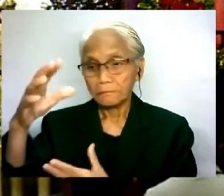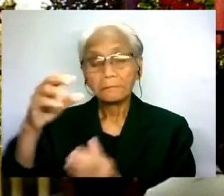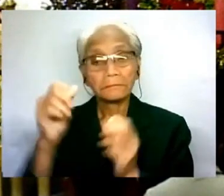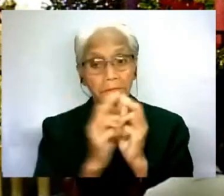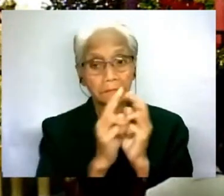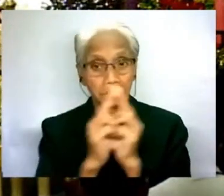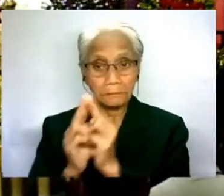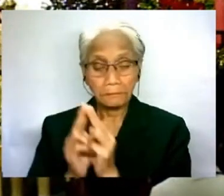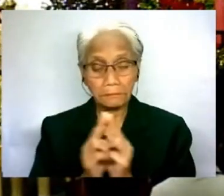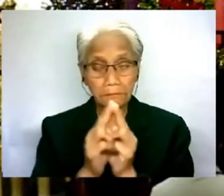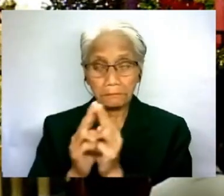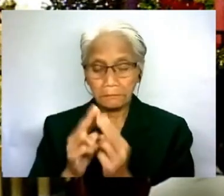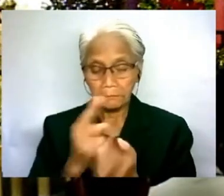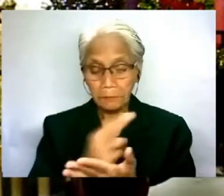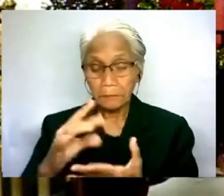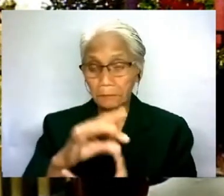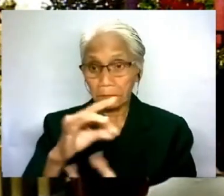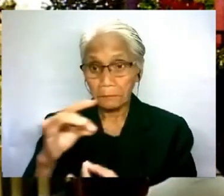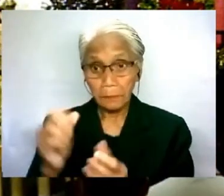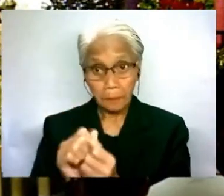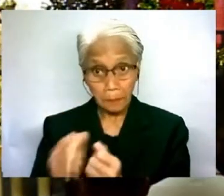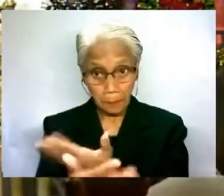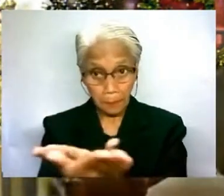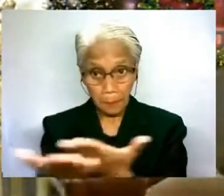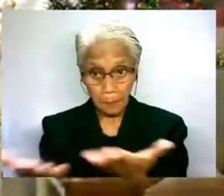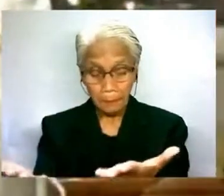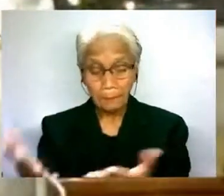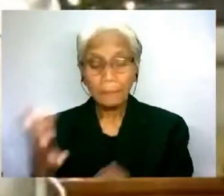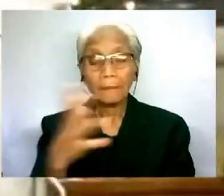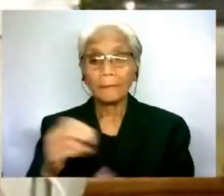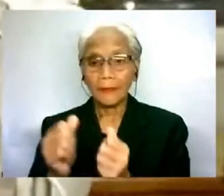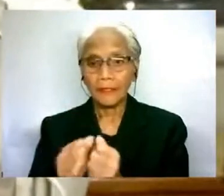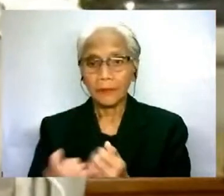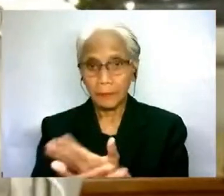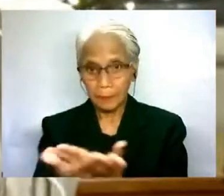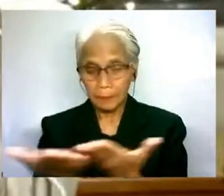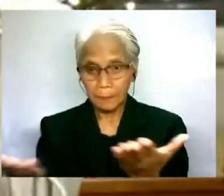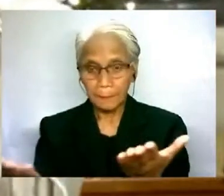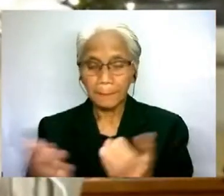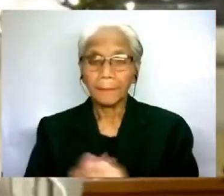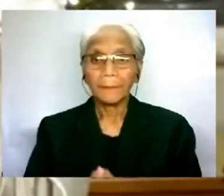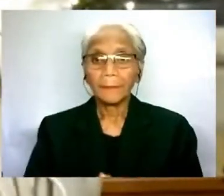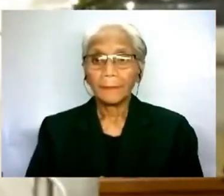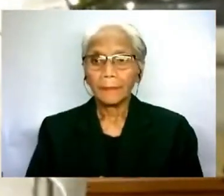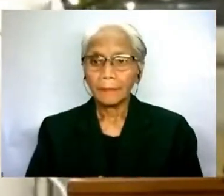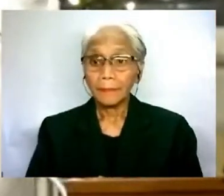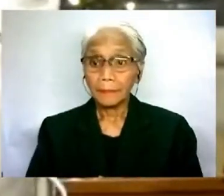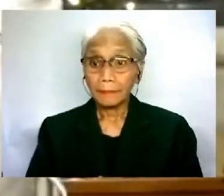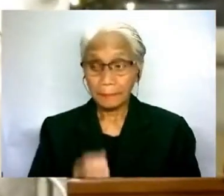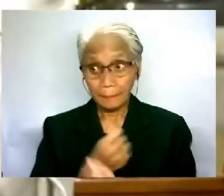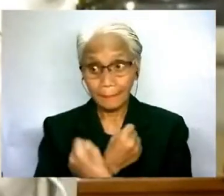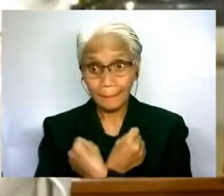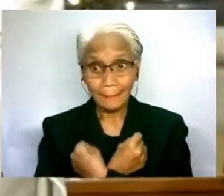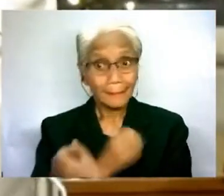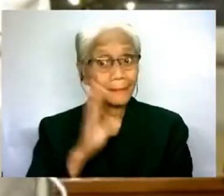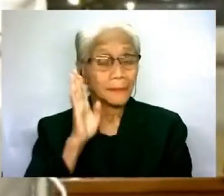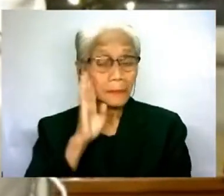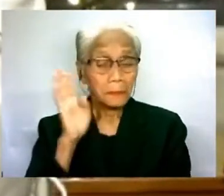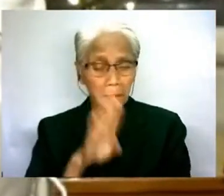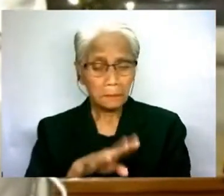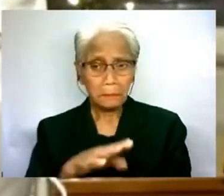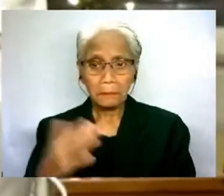naway sumainyong lahat. At sumaiyo rin. Mga minamahal na kapatid, tayo ngayon